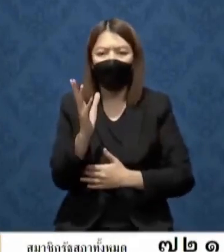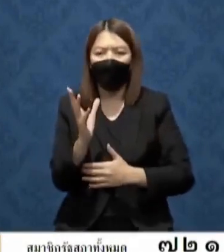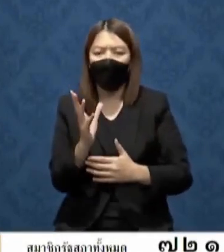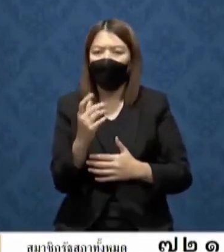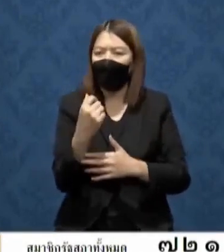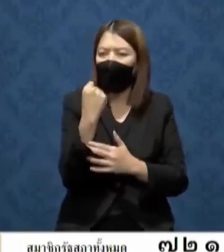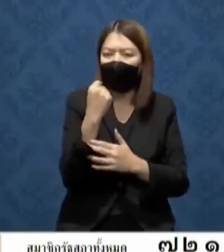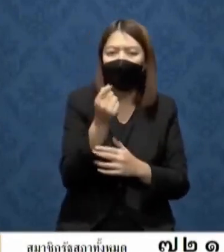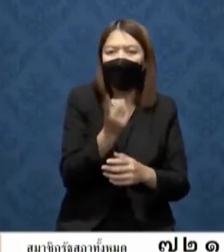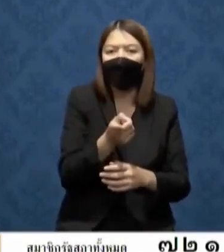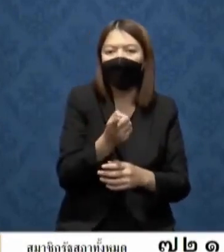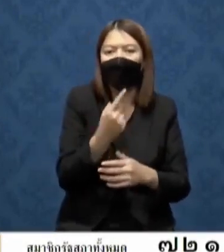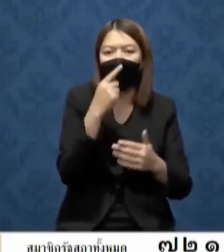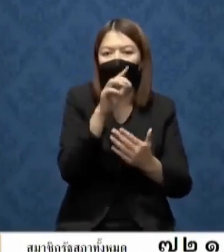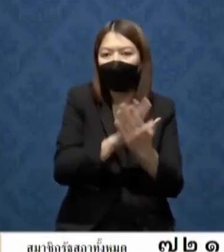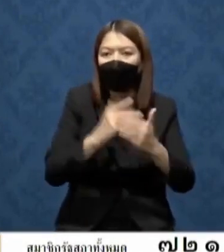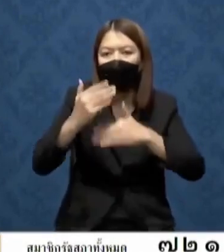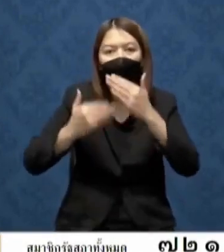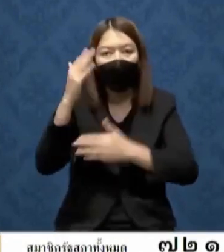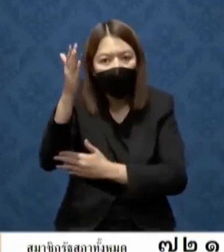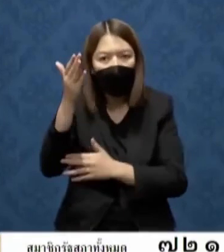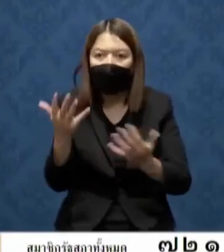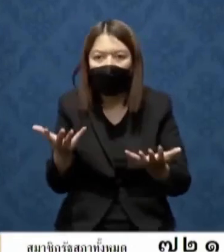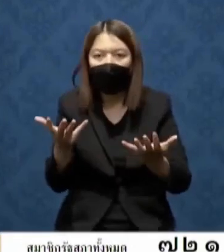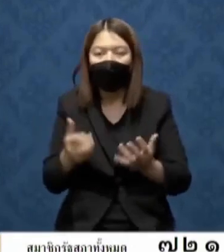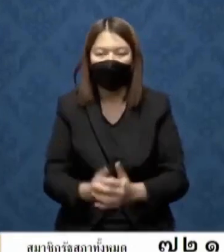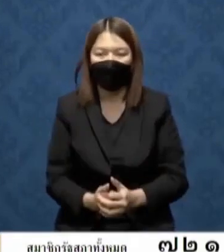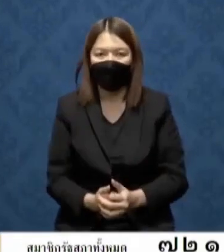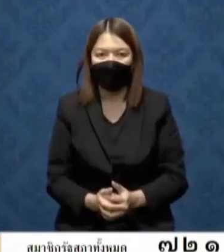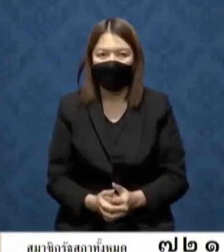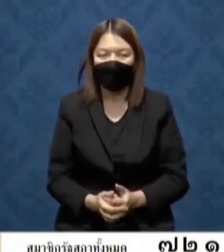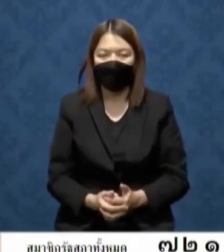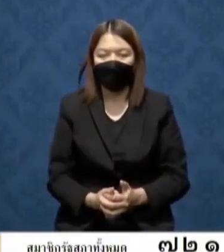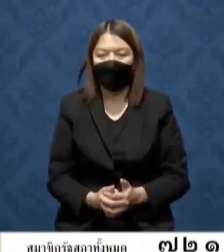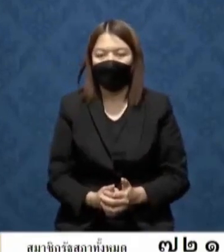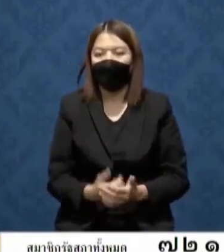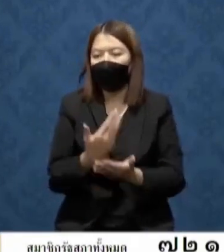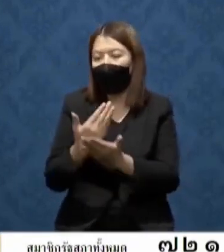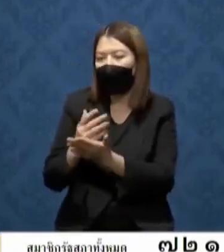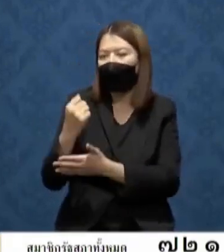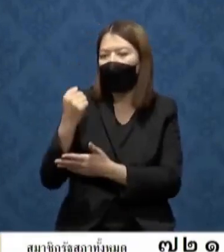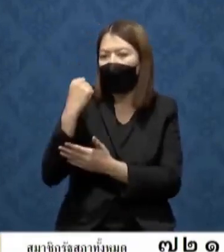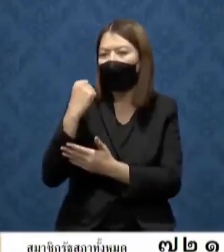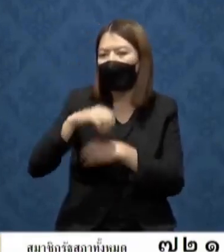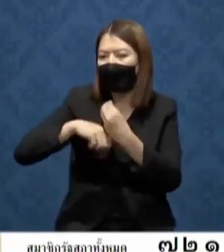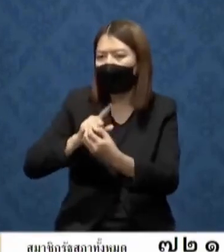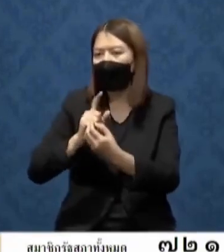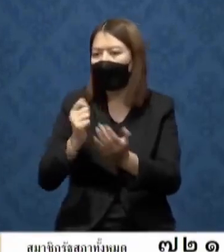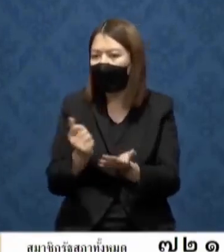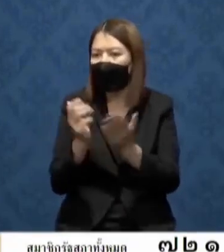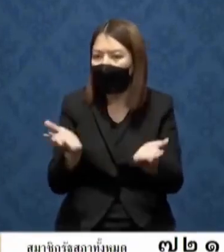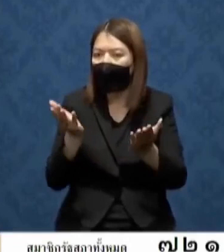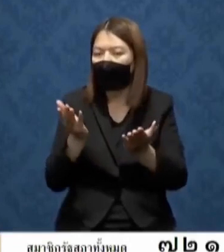เหมือนเดิมผมวาอัี้คคำถานพเราตองถามตวเอง มากกาทจะฟังว่ากระจางนจายอำหน้า ระเบิพลงเศรษยไงลดความเร builds